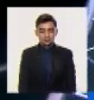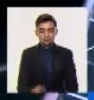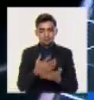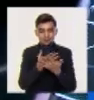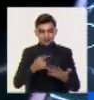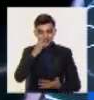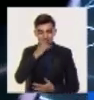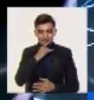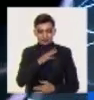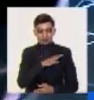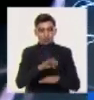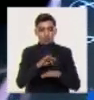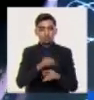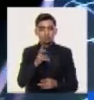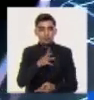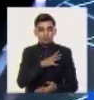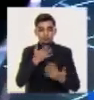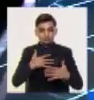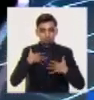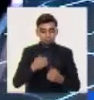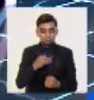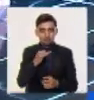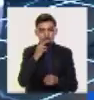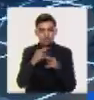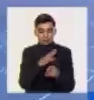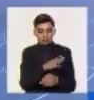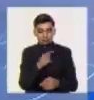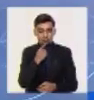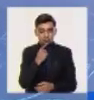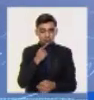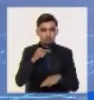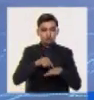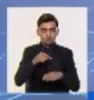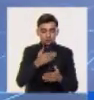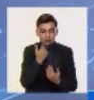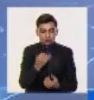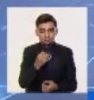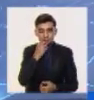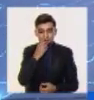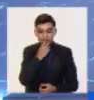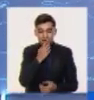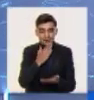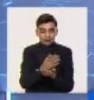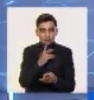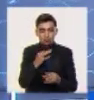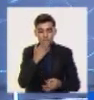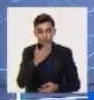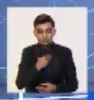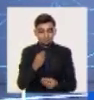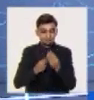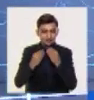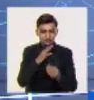Некоторые казахстанцы, переболевшие коронавирусом, жалуются на искажение чувств. Обоняние вернулось, но любимые продукты